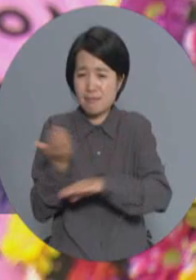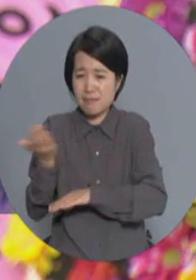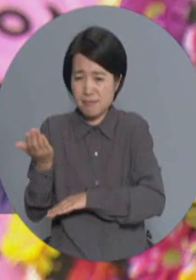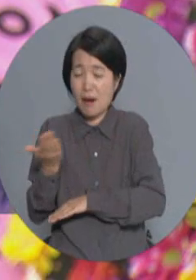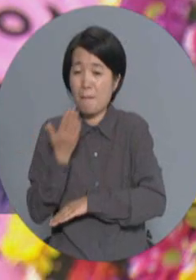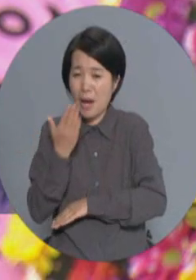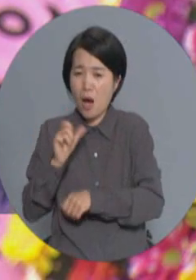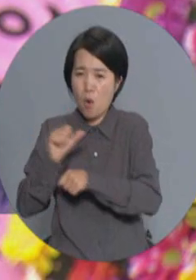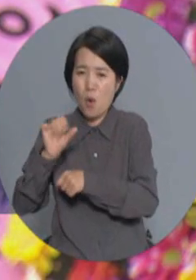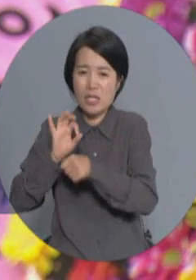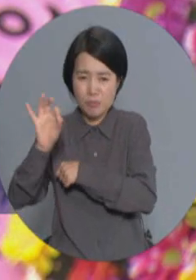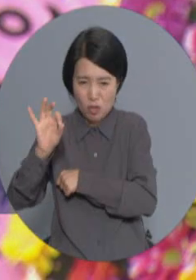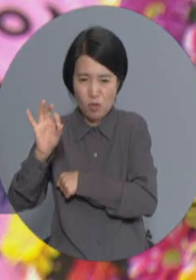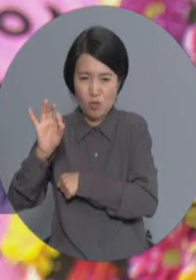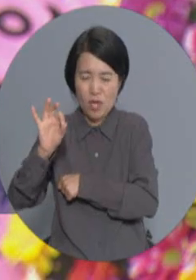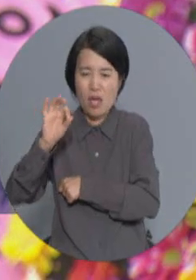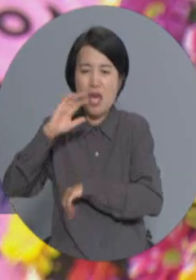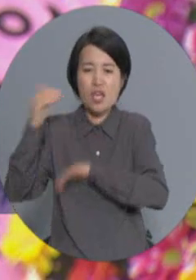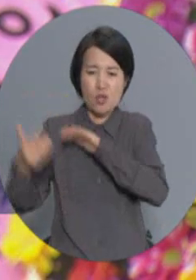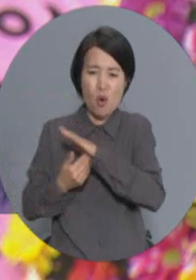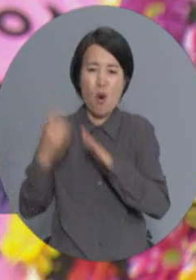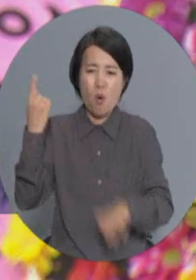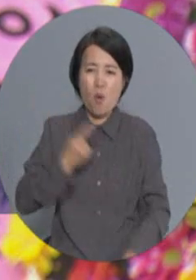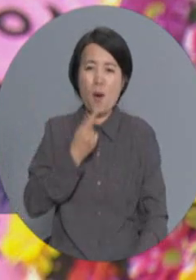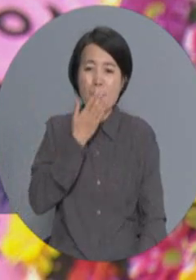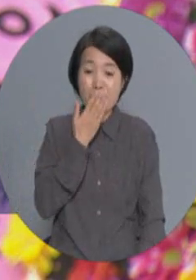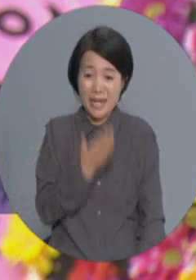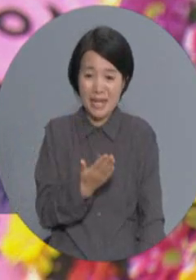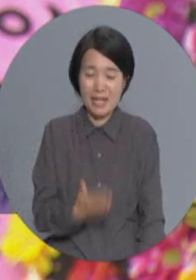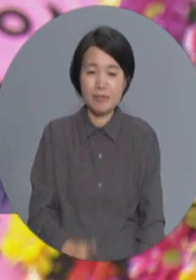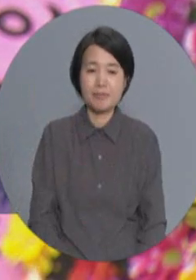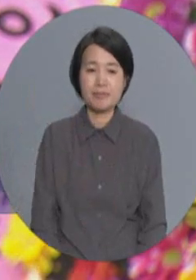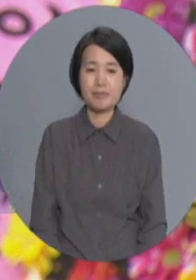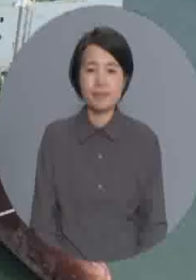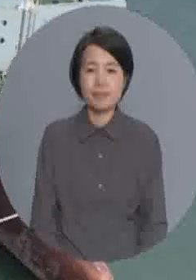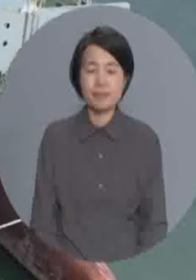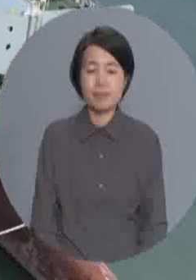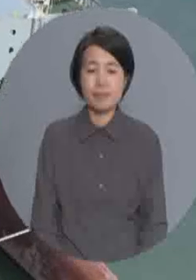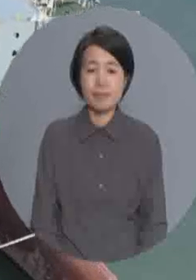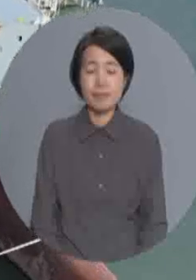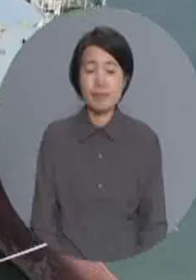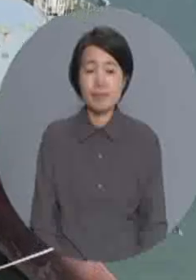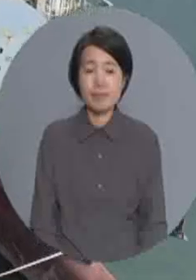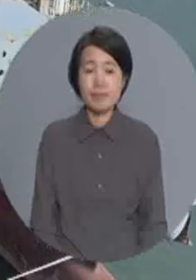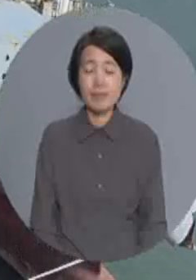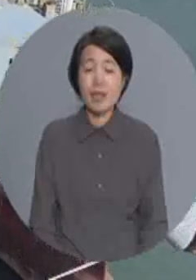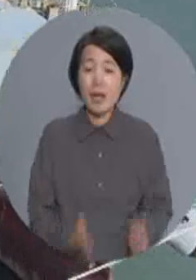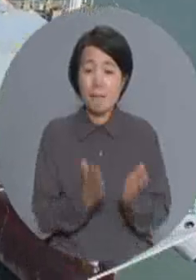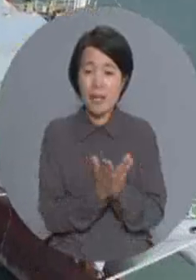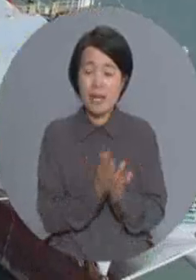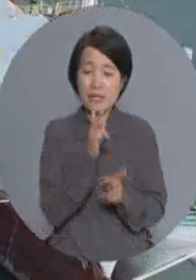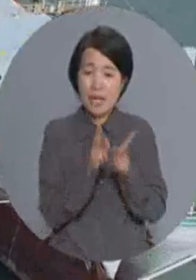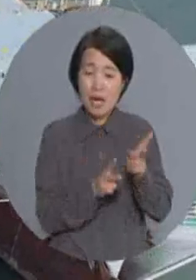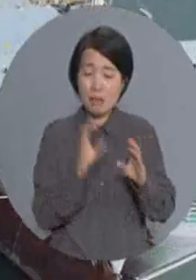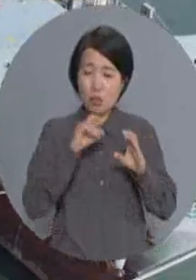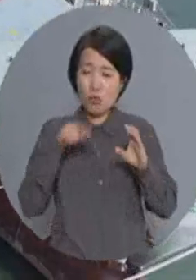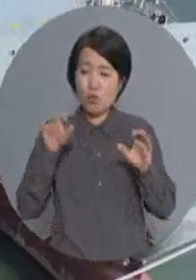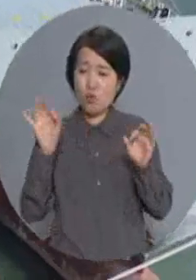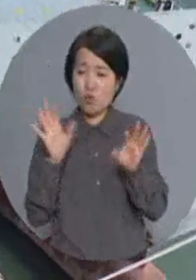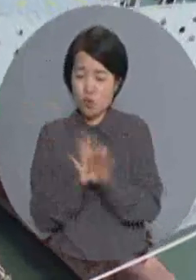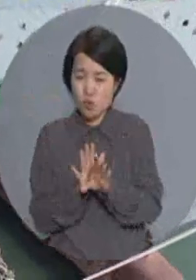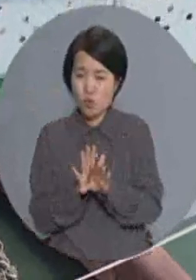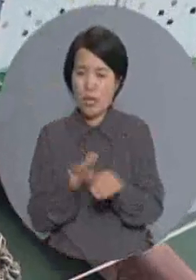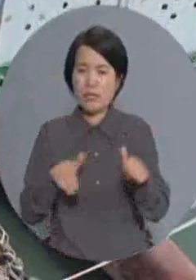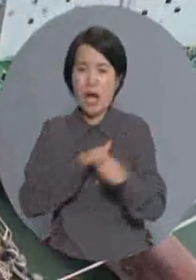날이 5년 내지 10년 이내에 올 것이라고 믿습니다 해운산업에 탈탄 소화가 가속되는